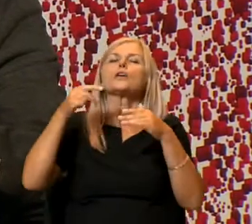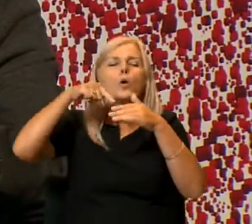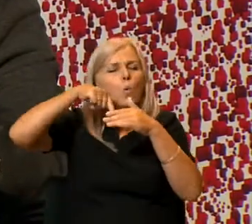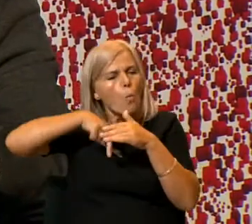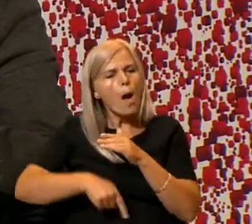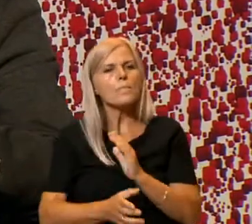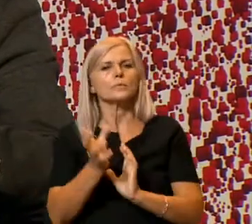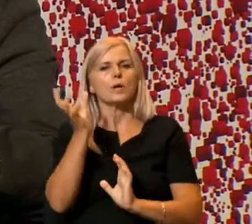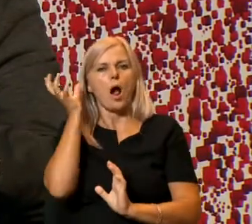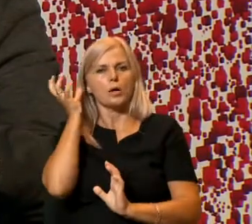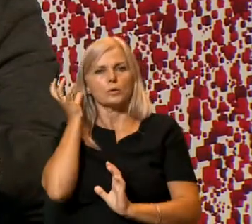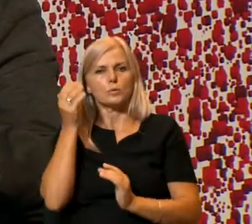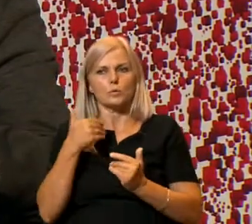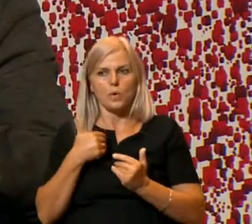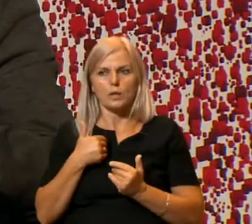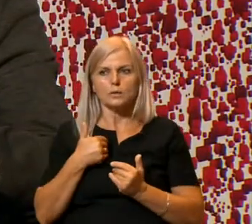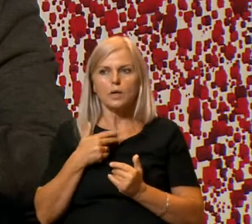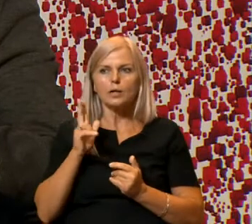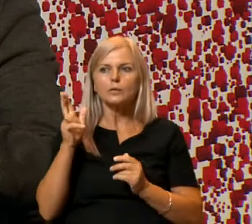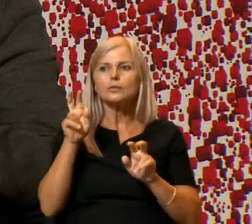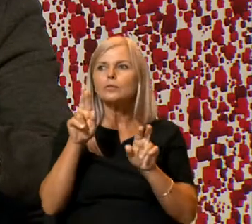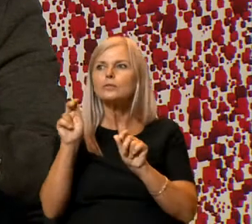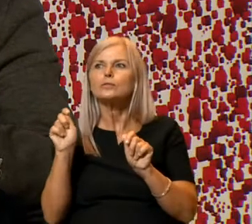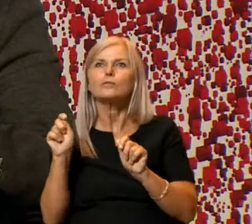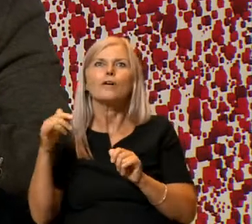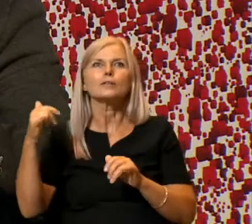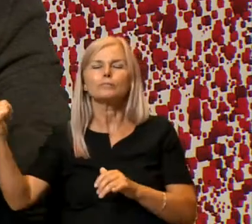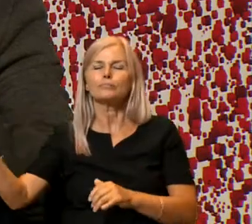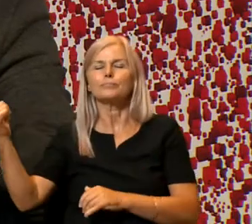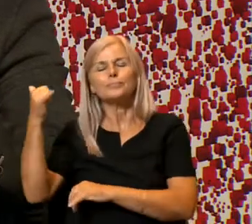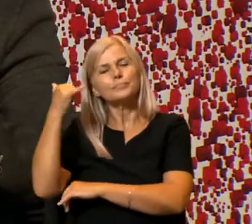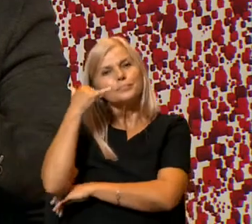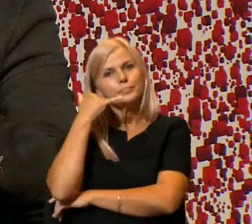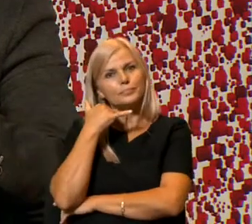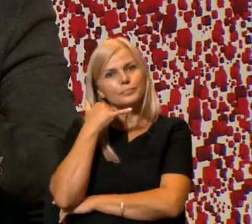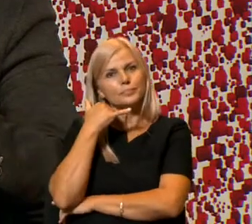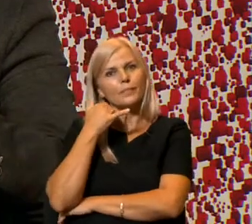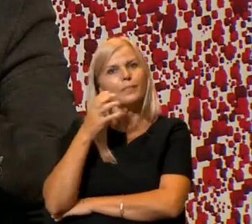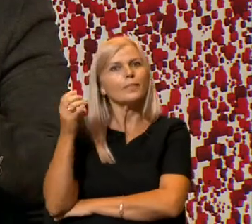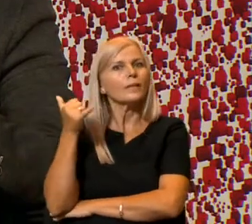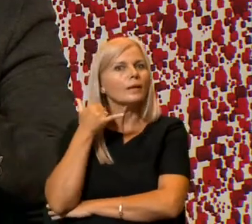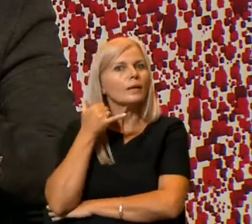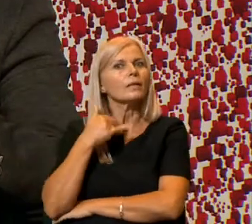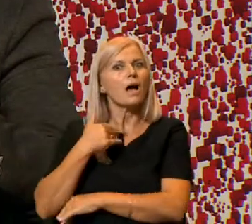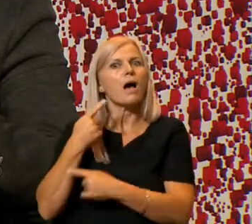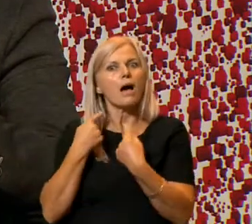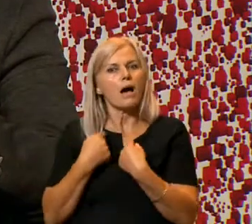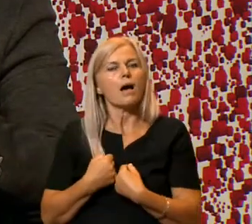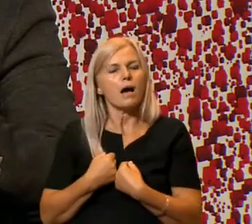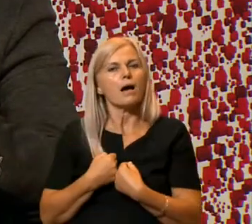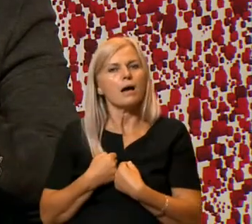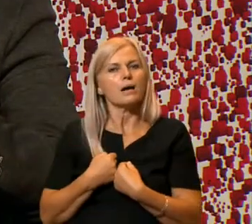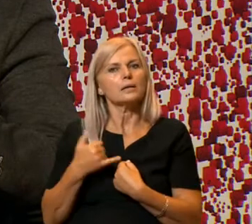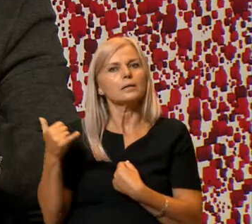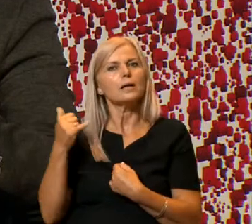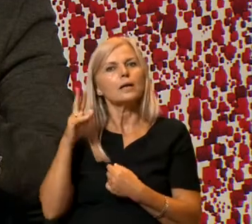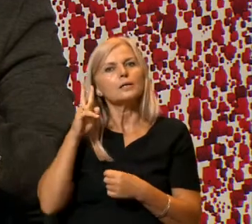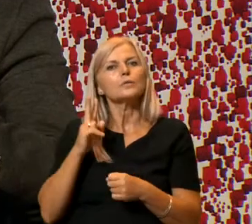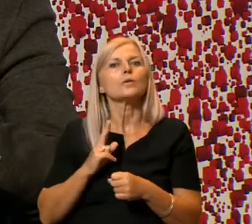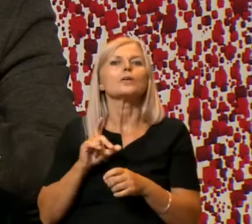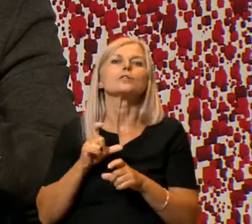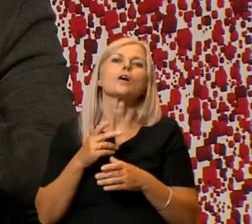tego doświadczyli. Czasami ktoś do państwa dzwoni i odbierają państwo. I osoba dzwoni z jakiejś firmy, która chce